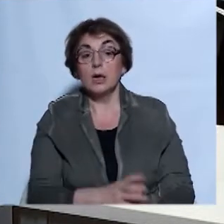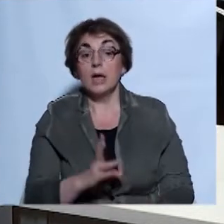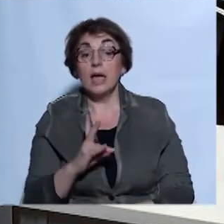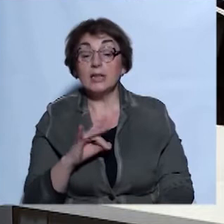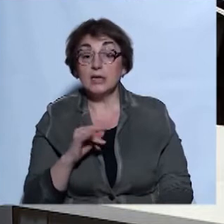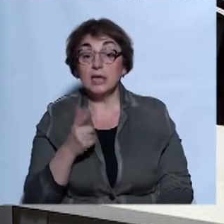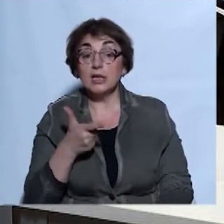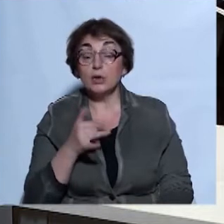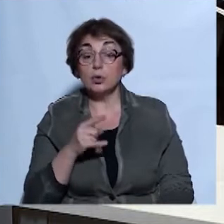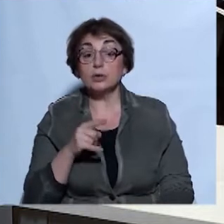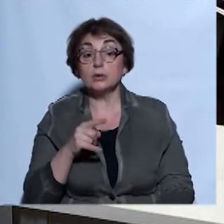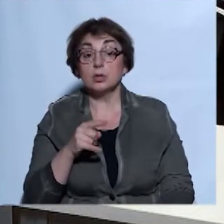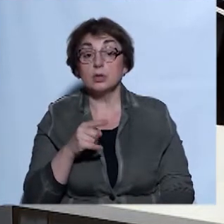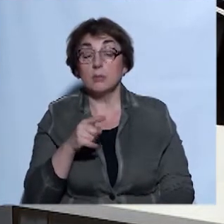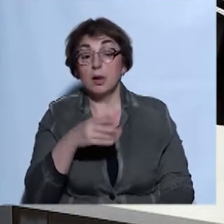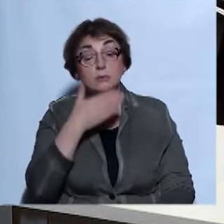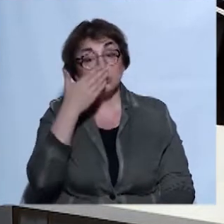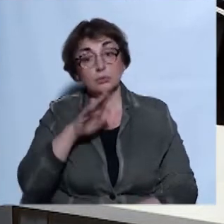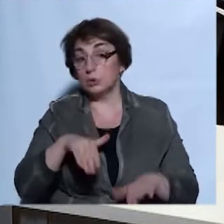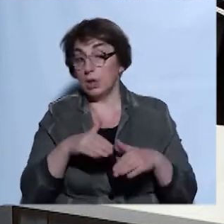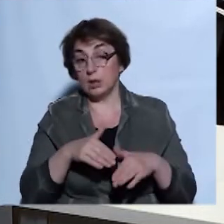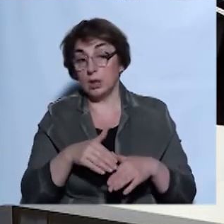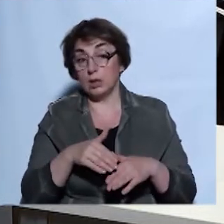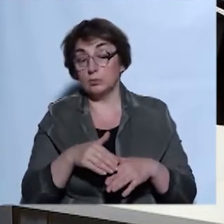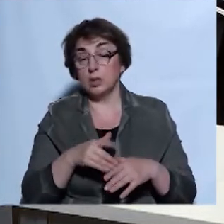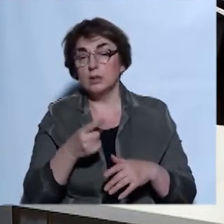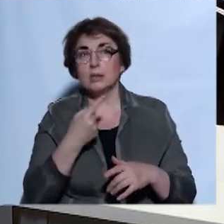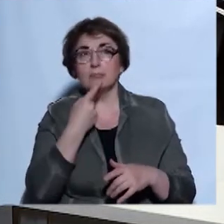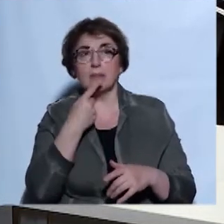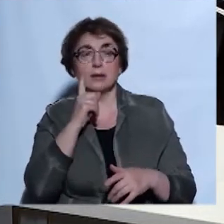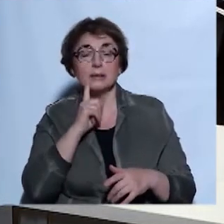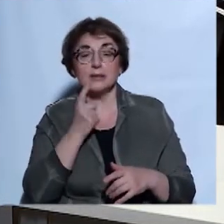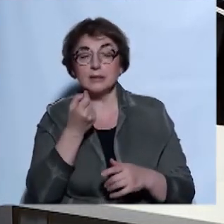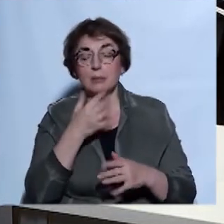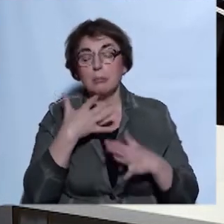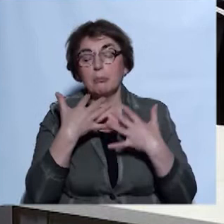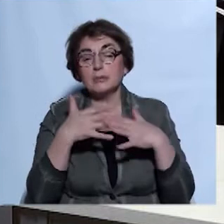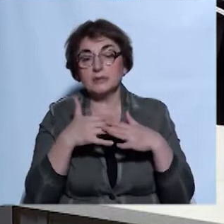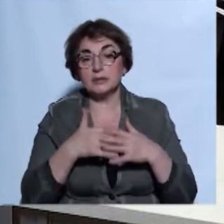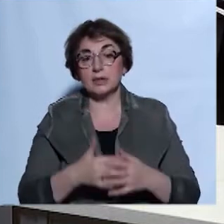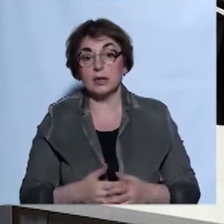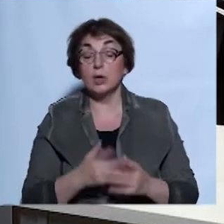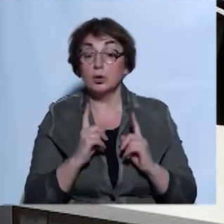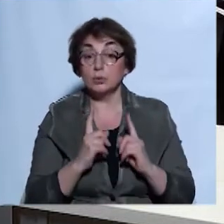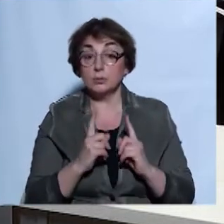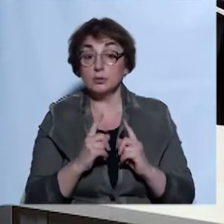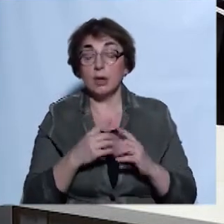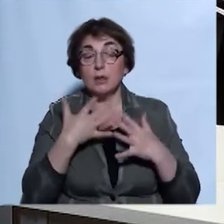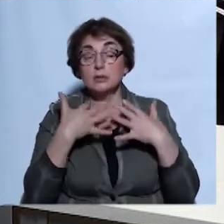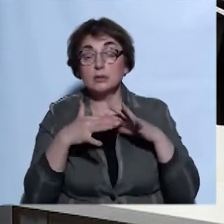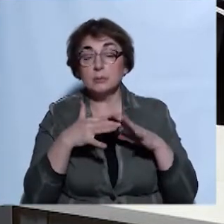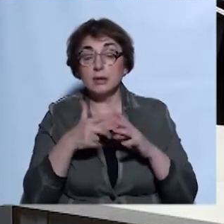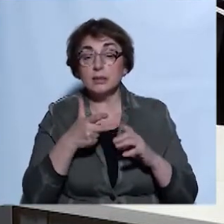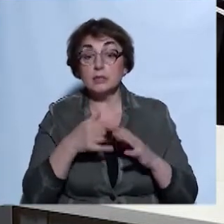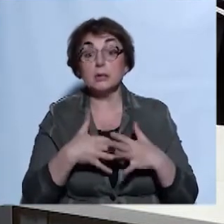და გლიცერინს, მათ სუნი არ გააჩნიათ. ისინი არიან რაღაც მოტკბო გემოს მქონე ბლანტის სითხეები. თუმცა სიბლანტე გლიცერინის